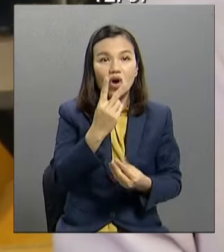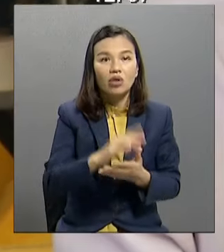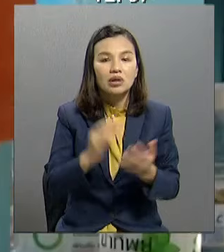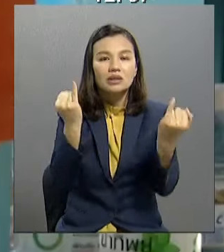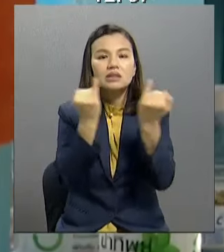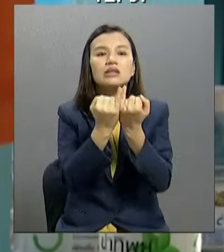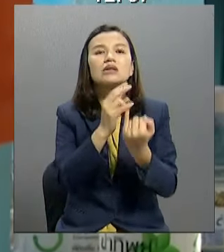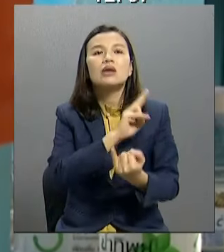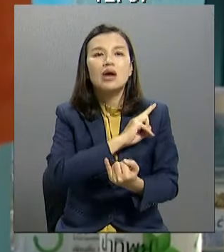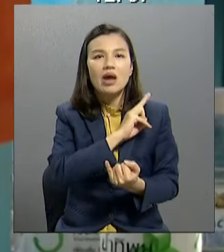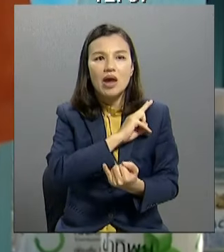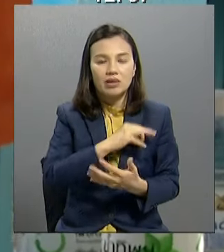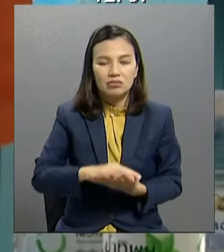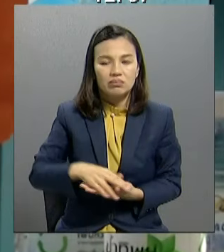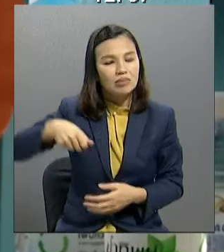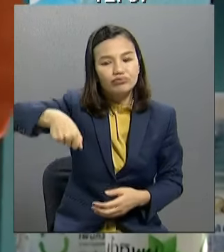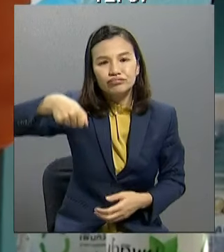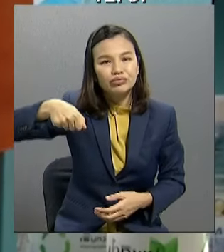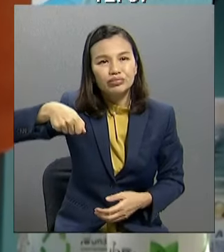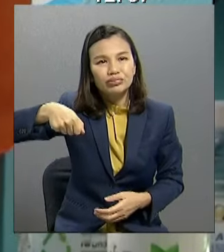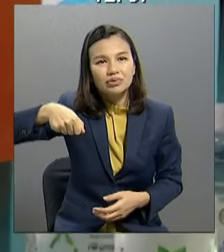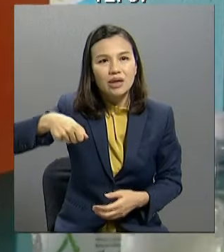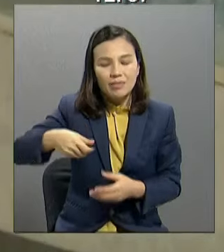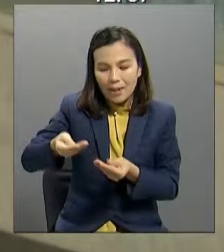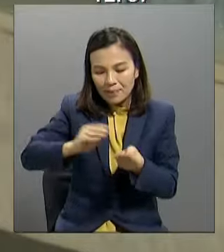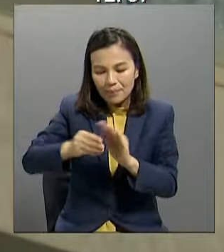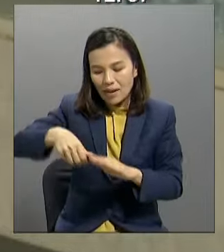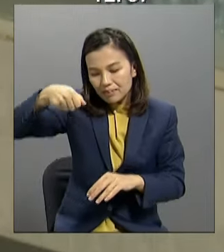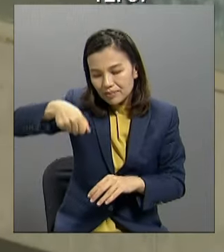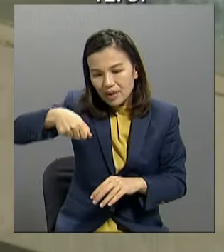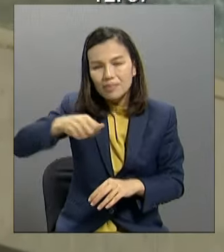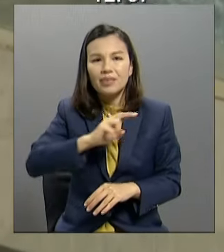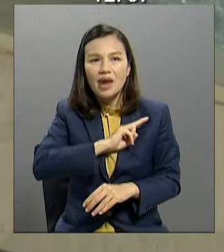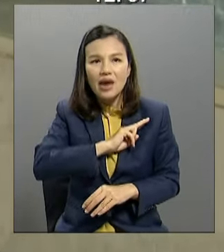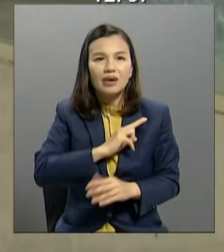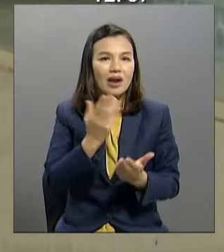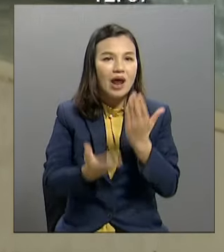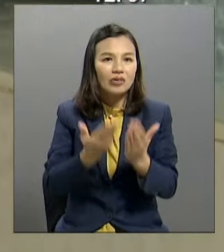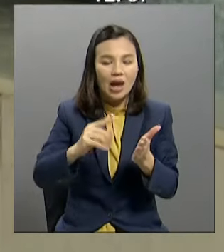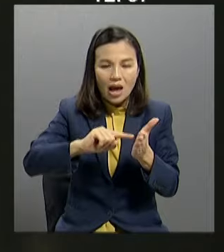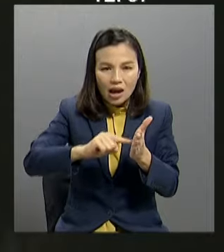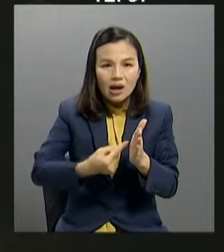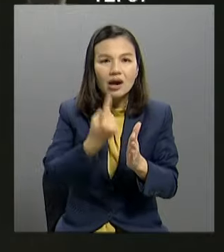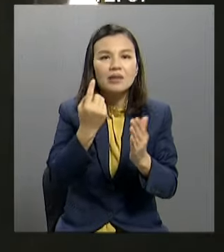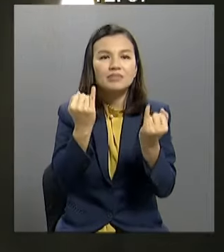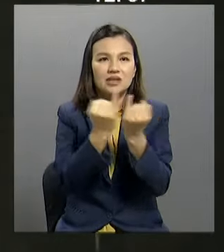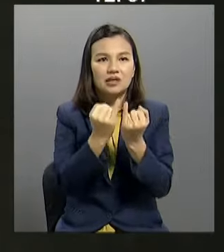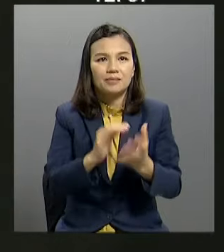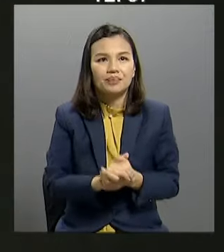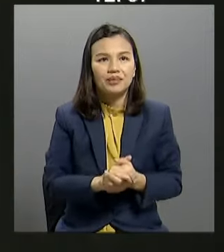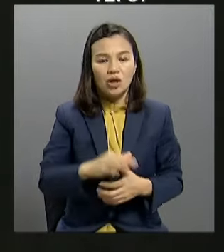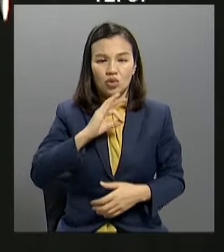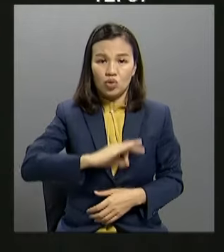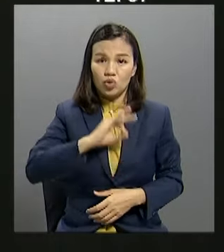กถุงผ้าติดตัวคือมีถุงเล็กๆอีกอันนึงไว้ใส่กับข้าวโดยเฉพาะด้วยคือกลายเป็นมันเริ่มชินอะค่ะแล้วก็รู้สึก